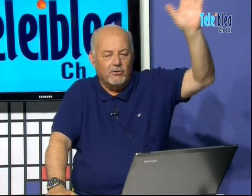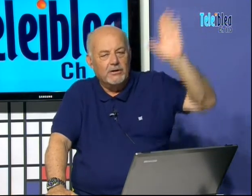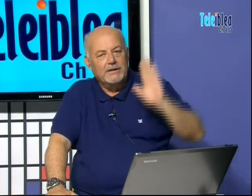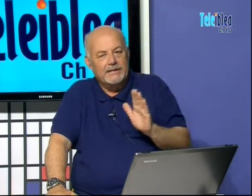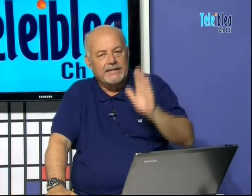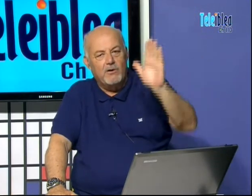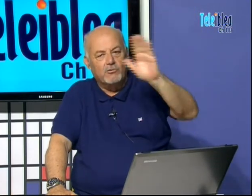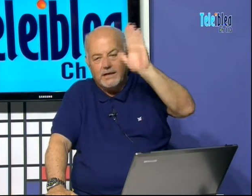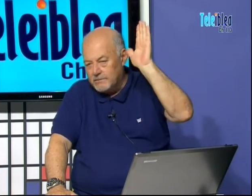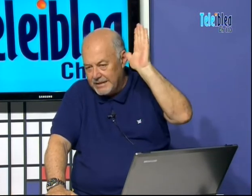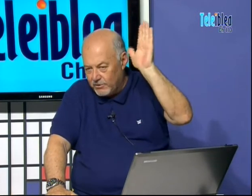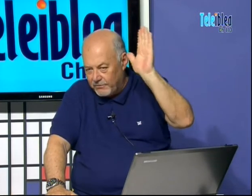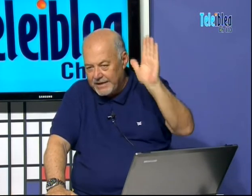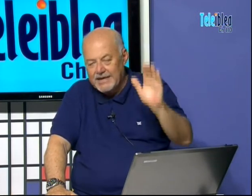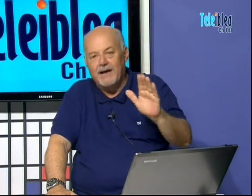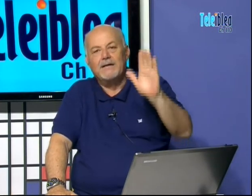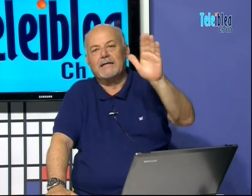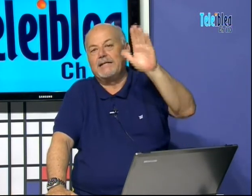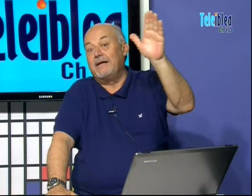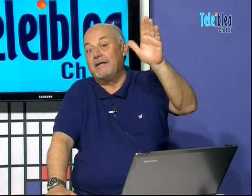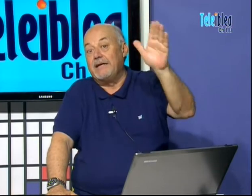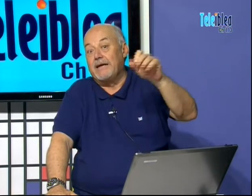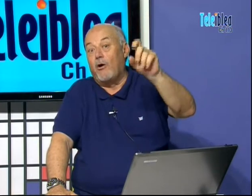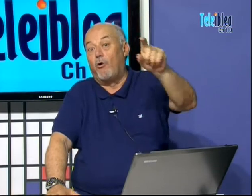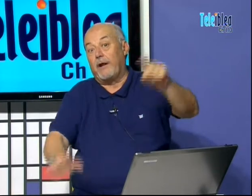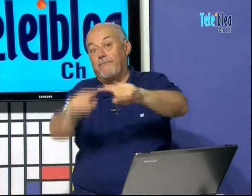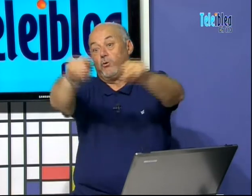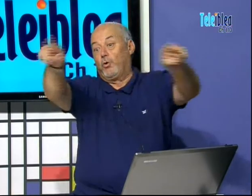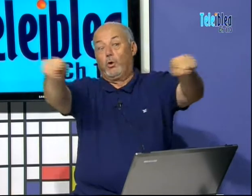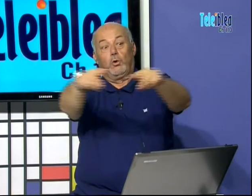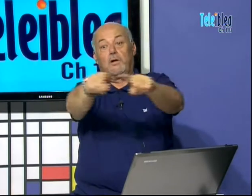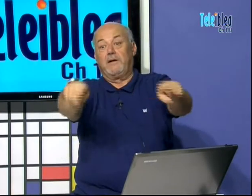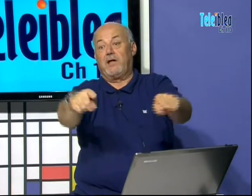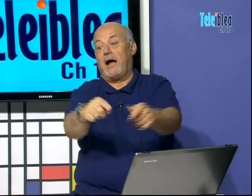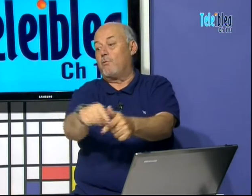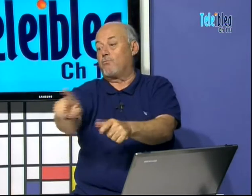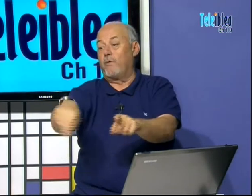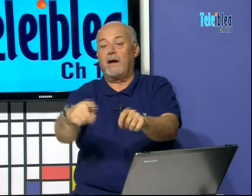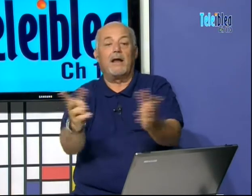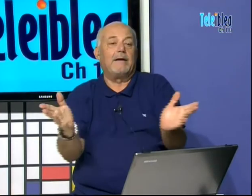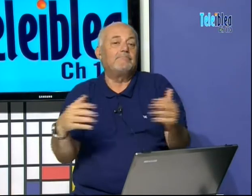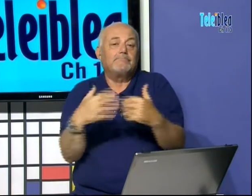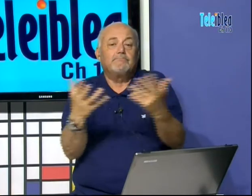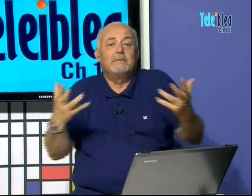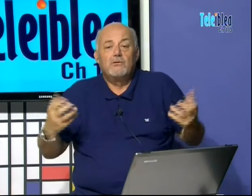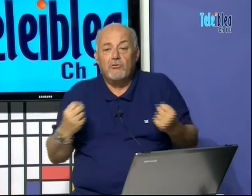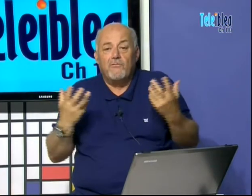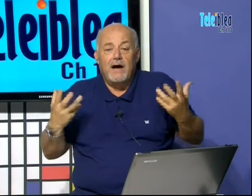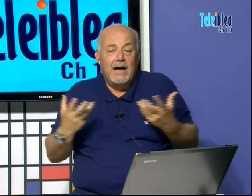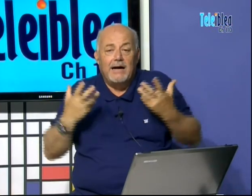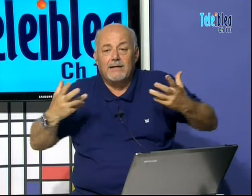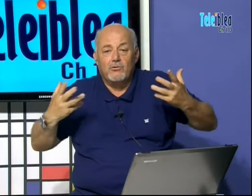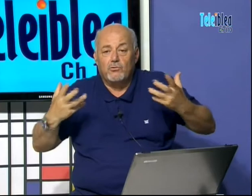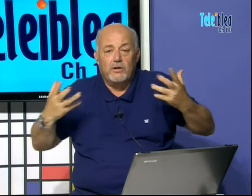scummanato rese da USA, senza offesa, che deve dire ora lo limitiamo qui là. Uno